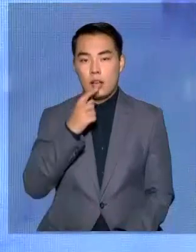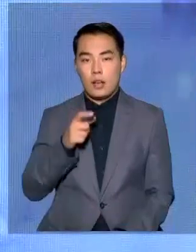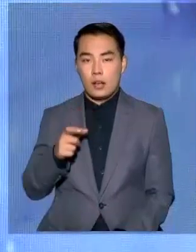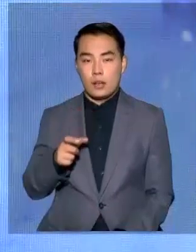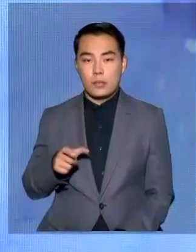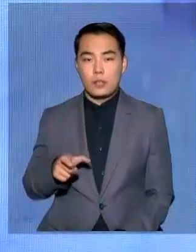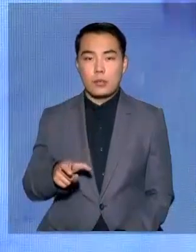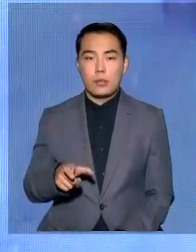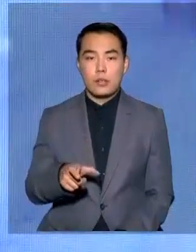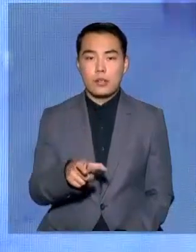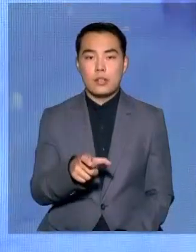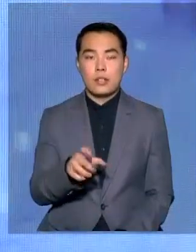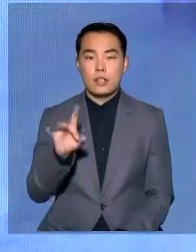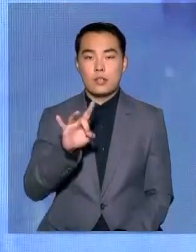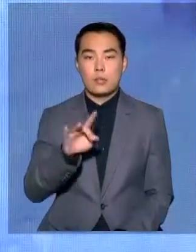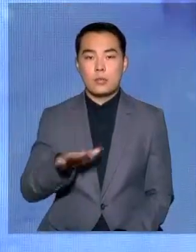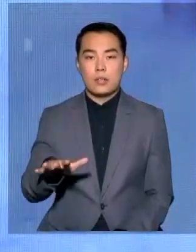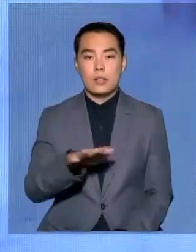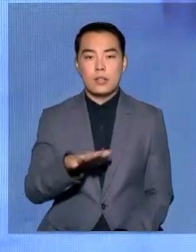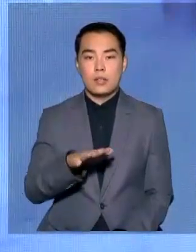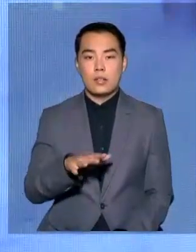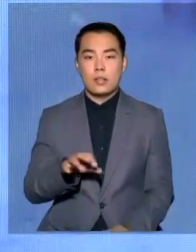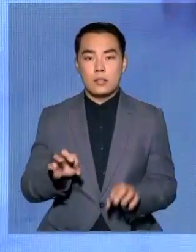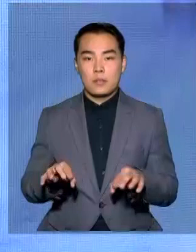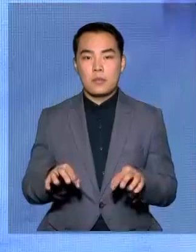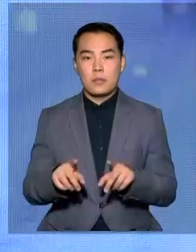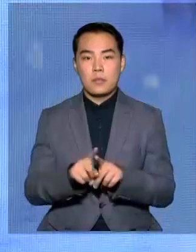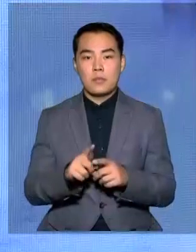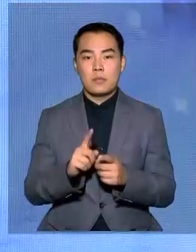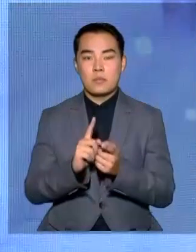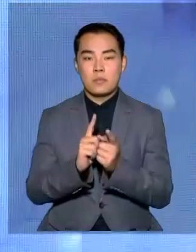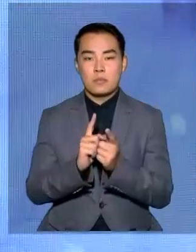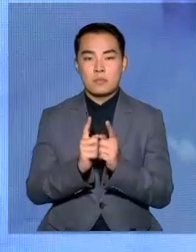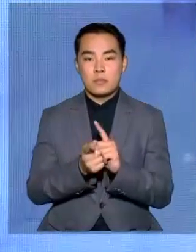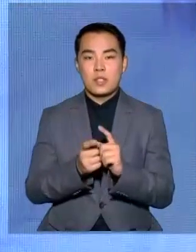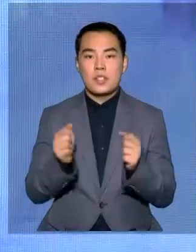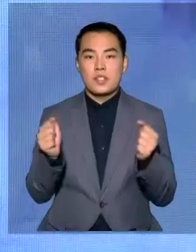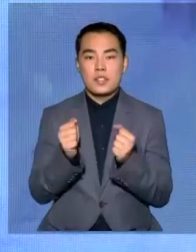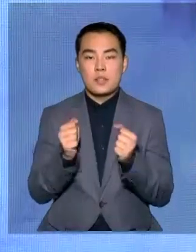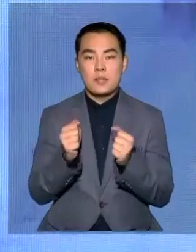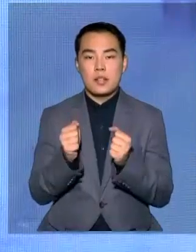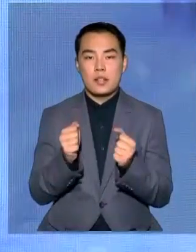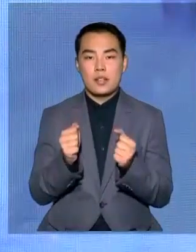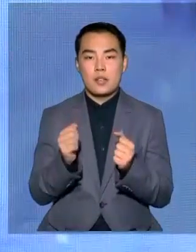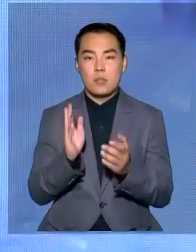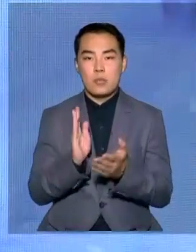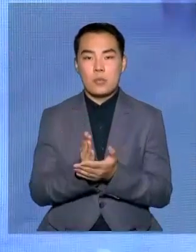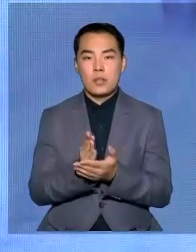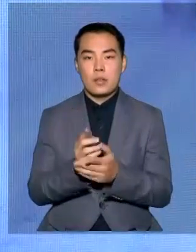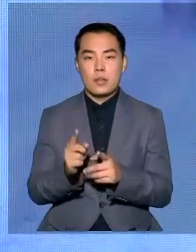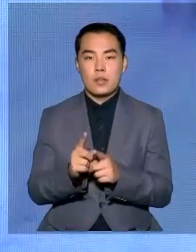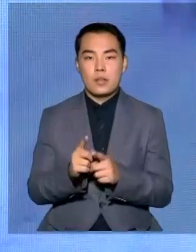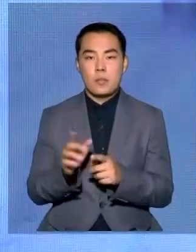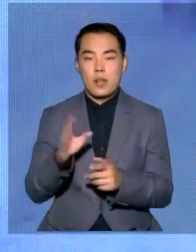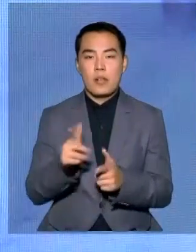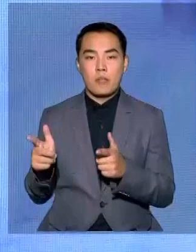Мы продолжаем выпуск. Автодороги республиканского значения переведены на зимние условия содержания.